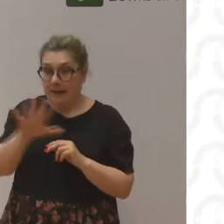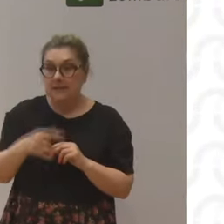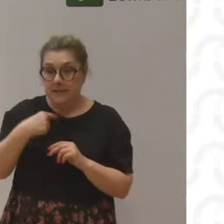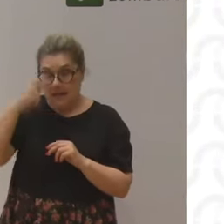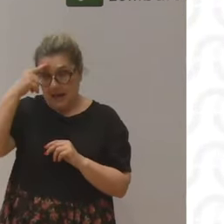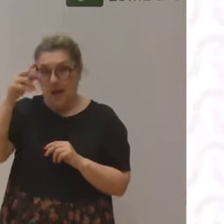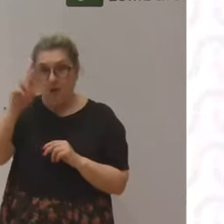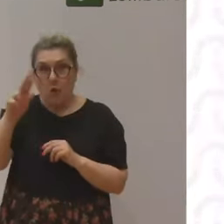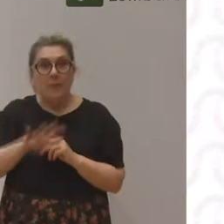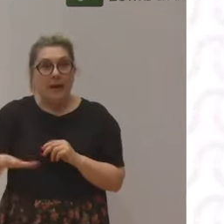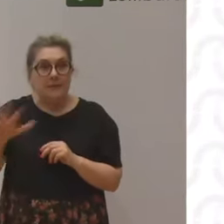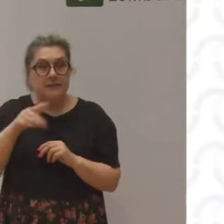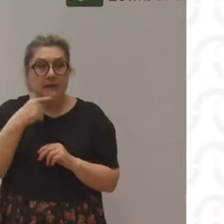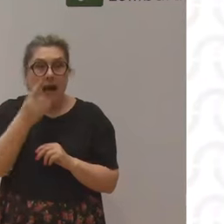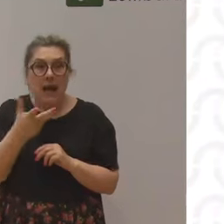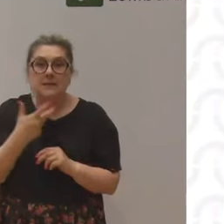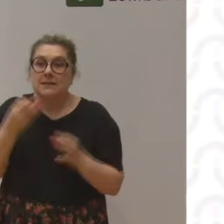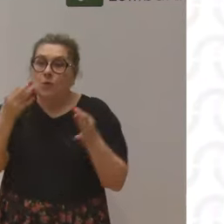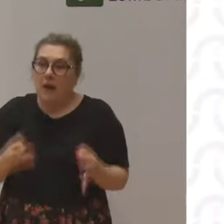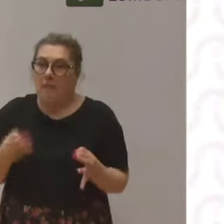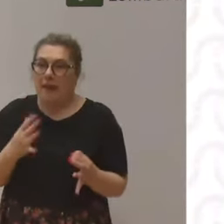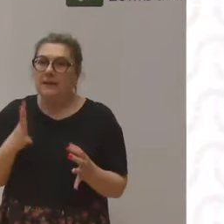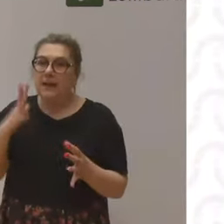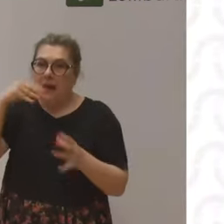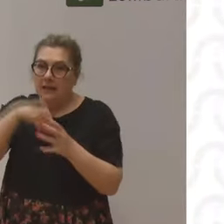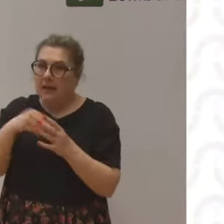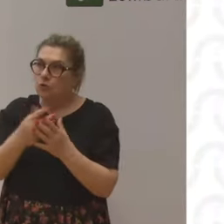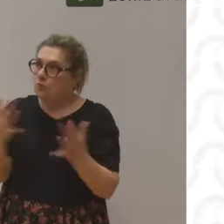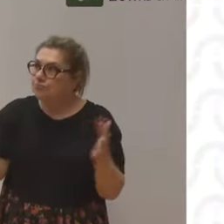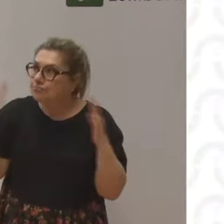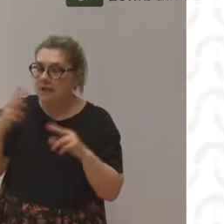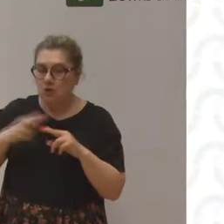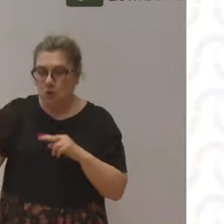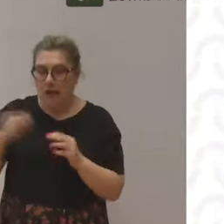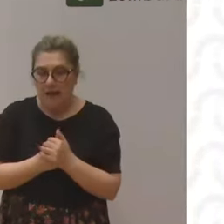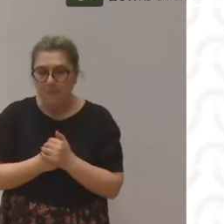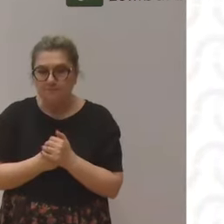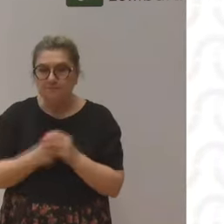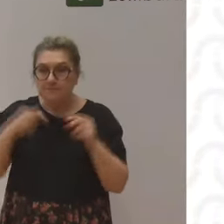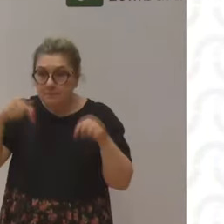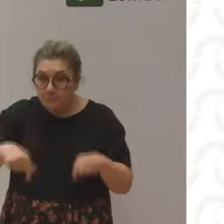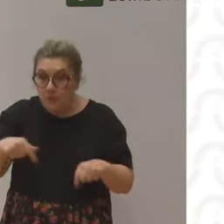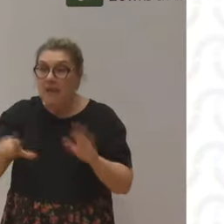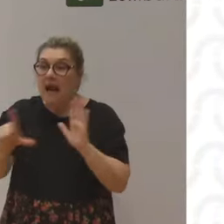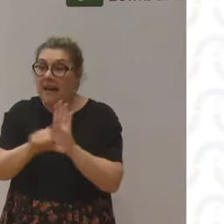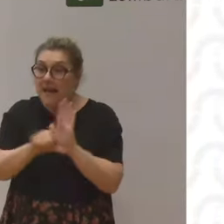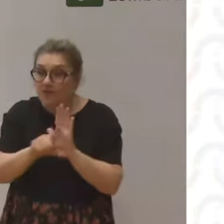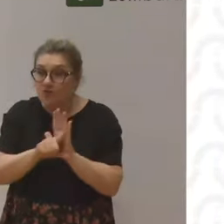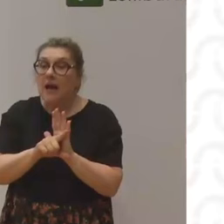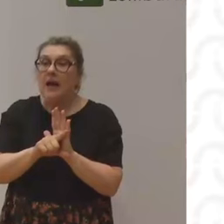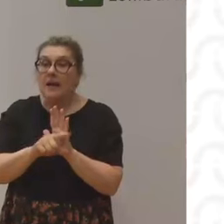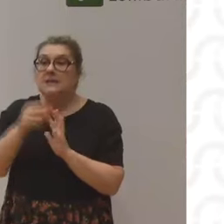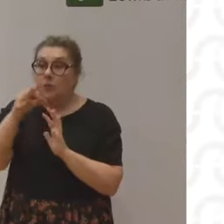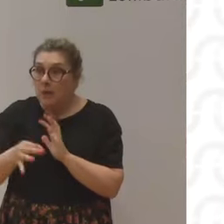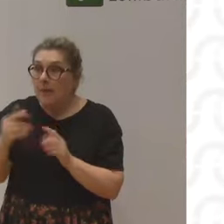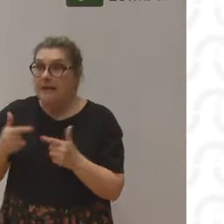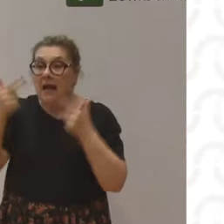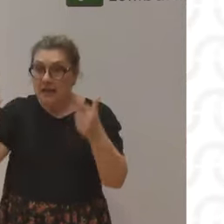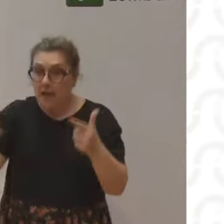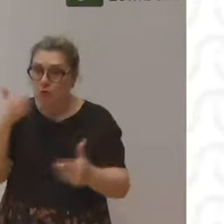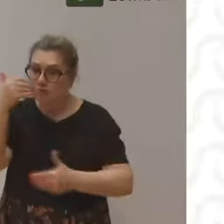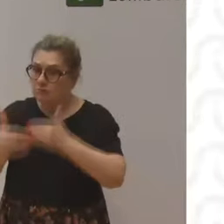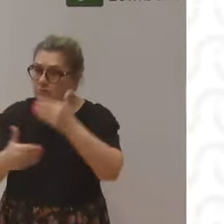Regione Lombardia è sicuramente in questo contesto nazionale, ne consegue che questa legge, che ha segnato sicuramente un grande